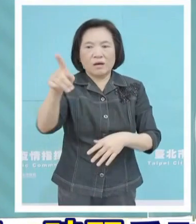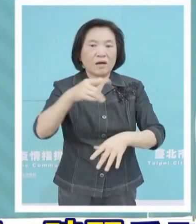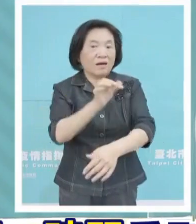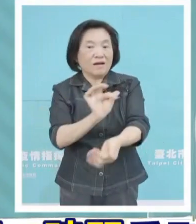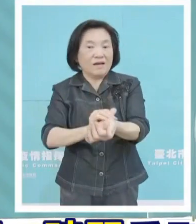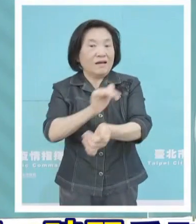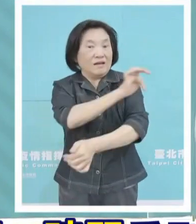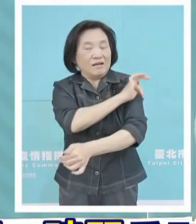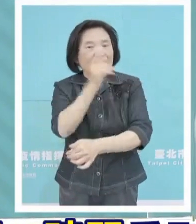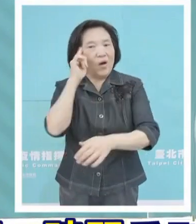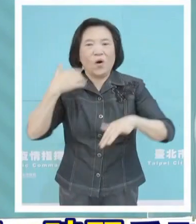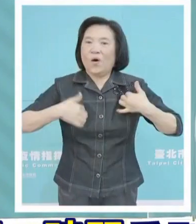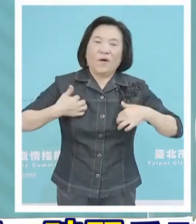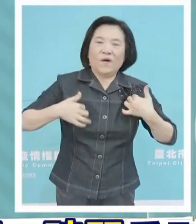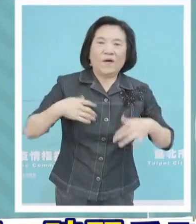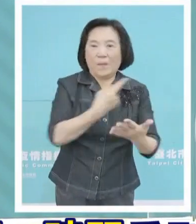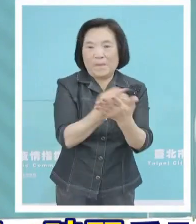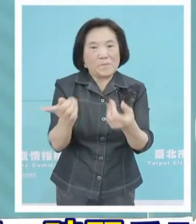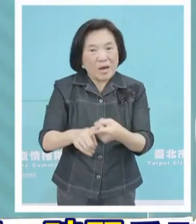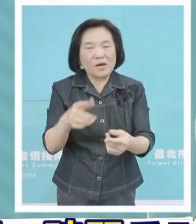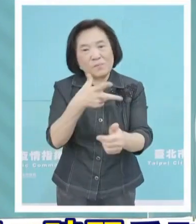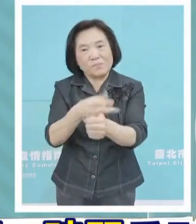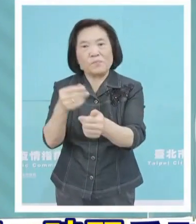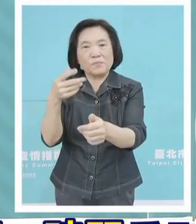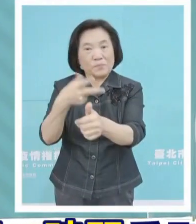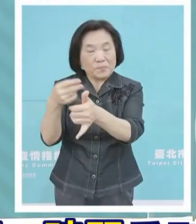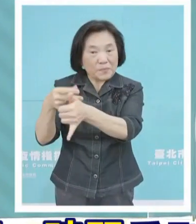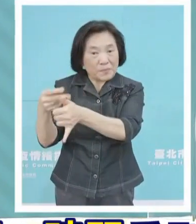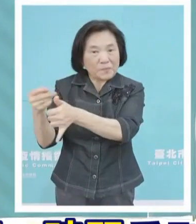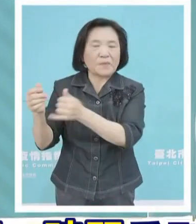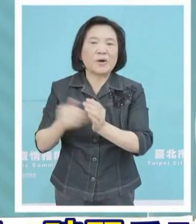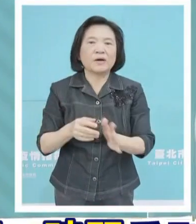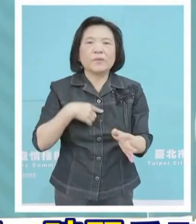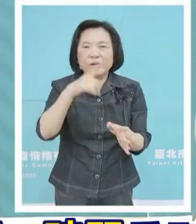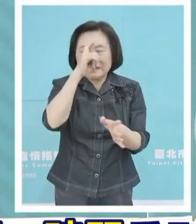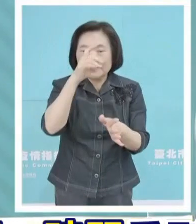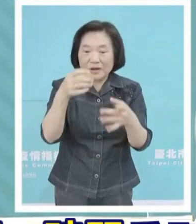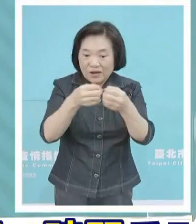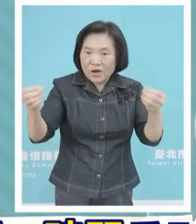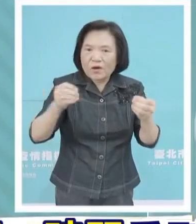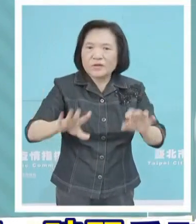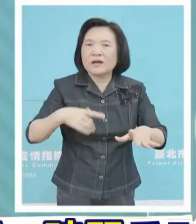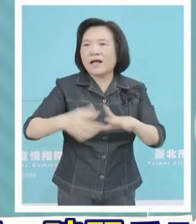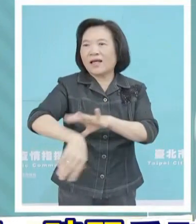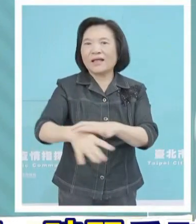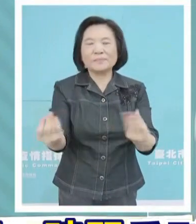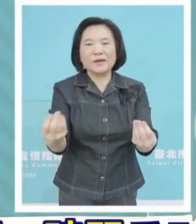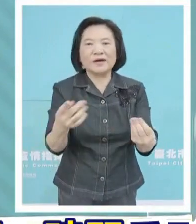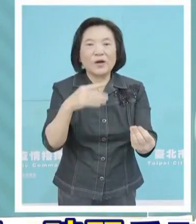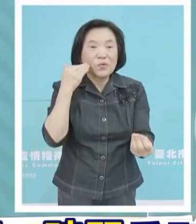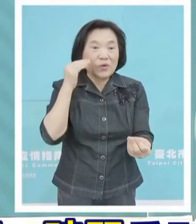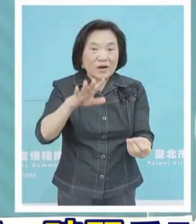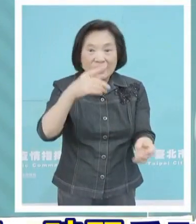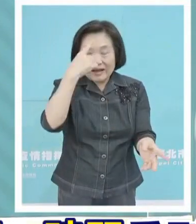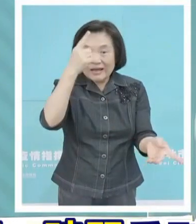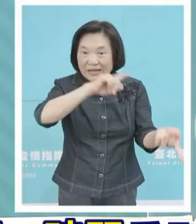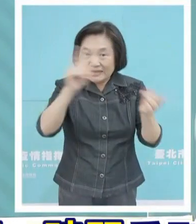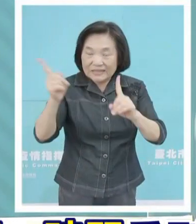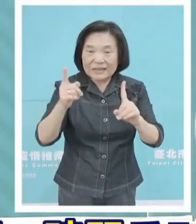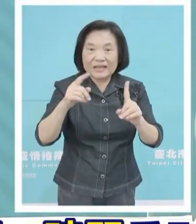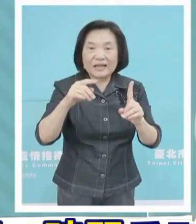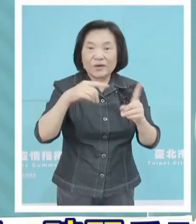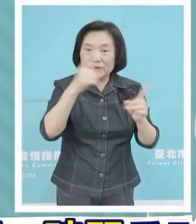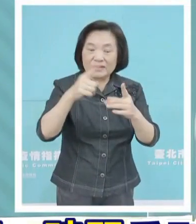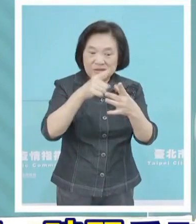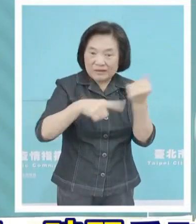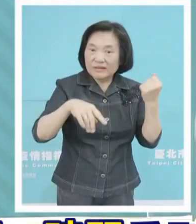不过目前没疫苗，希望能够有疫苗下来，我们可以再拨一些给我们打，一天打1000人，不会输给任何医疗院所。谢谢珊珊